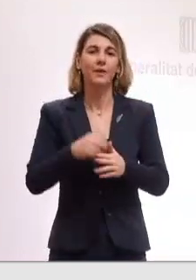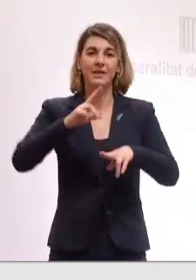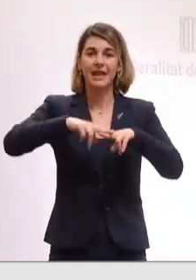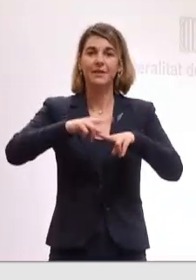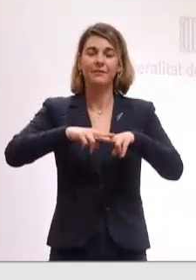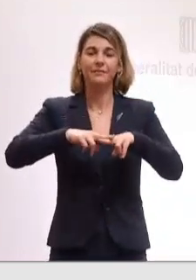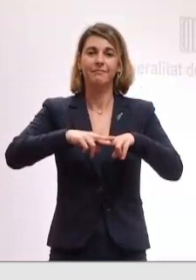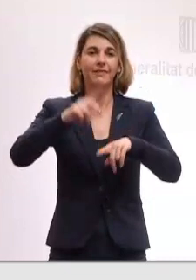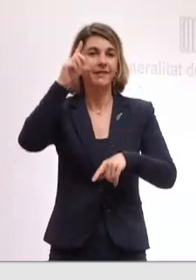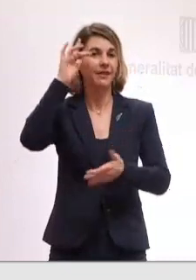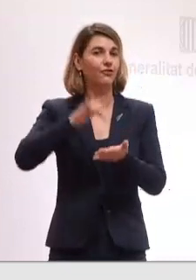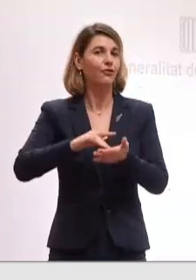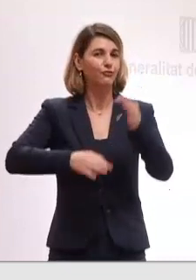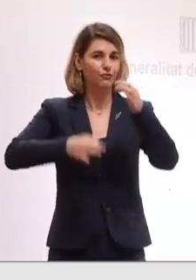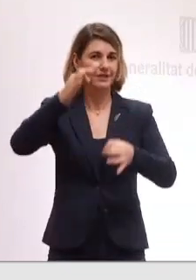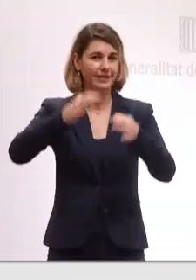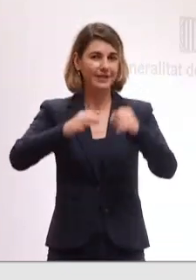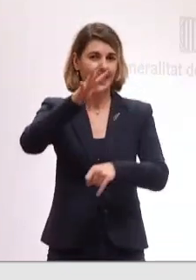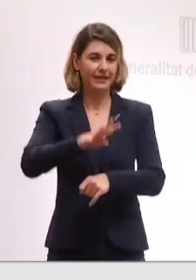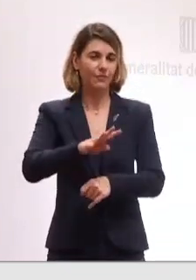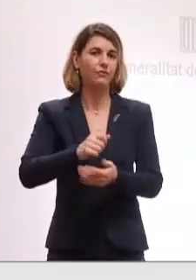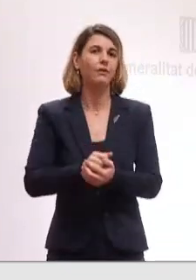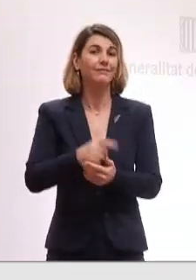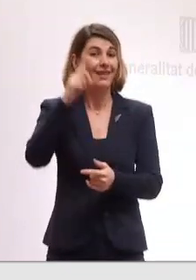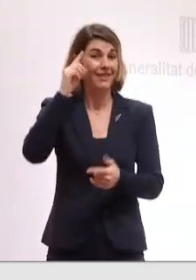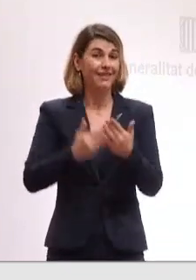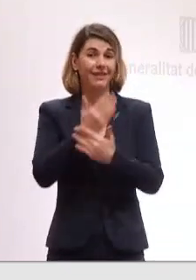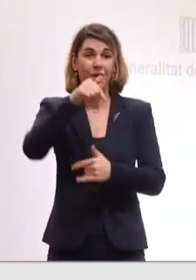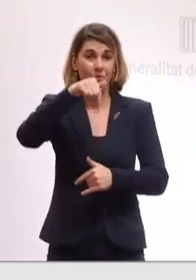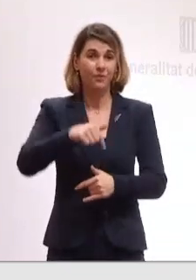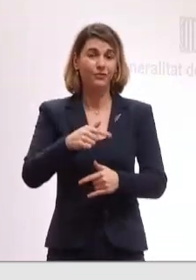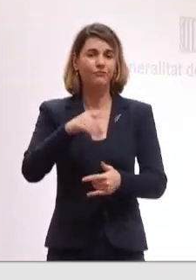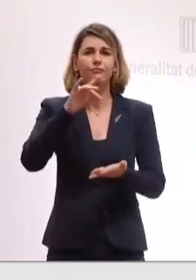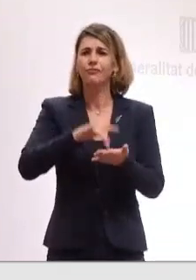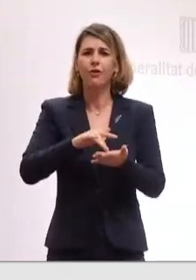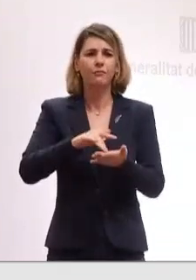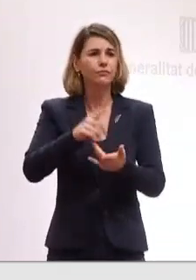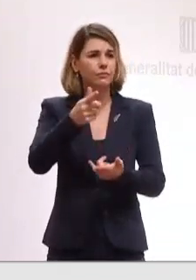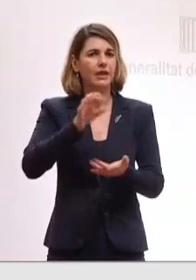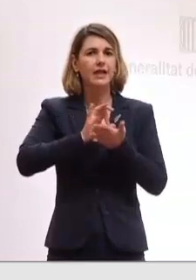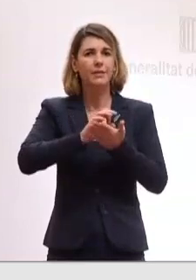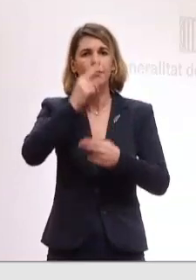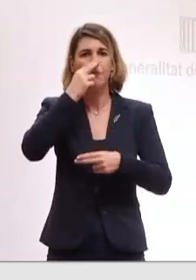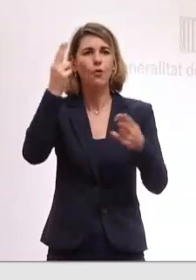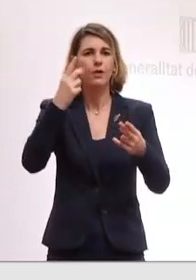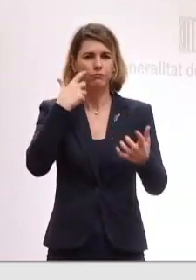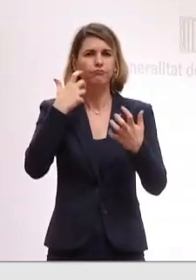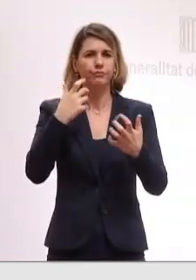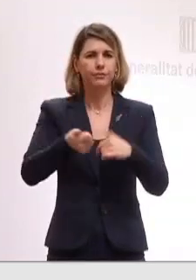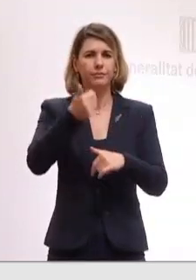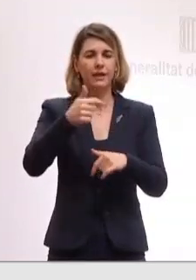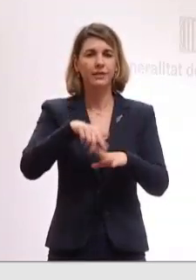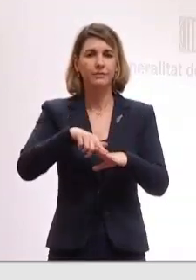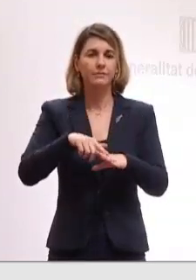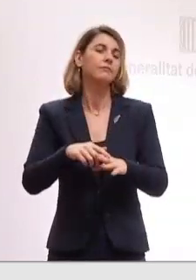Dia de la Justícia a Catalunya. Una diada que té per objectiu refermar la vocació de servei públic que sempre ha